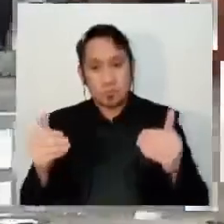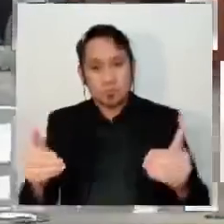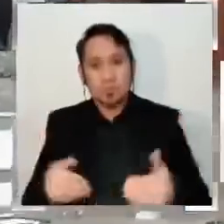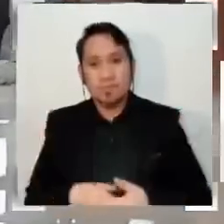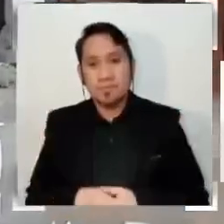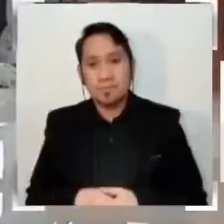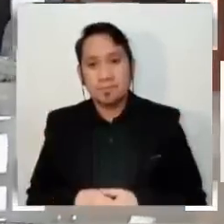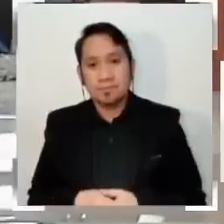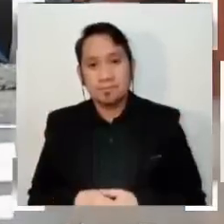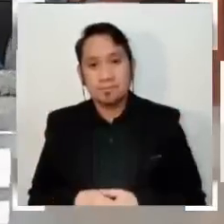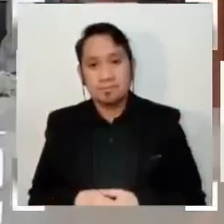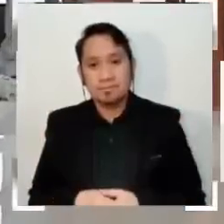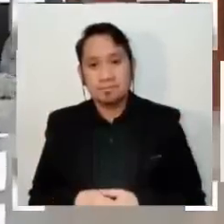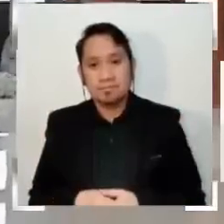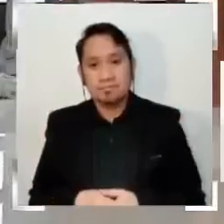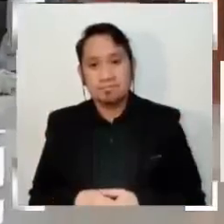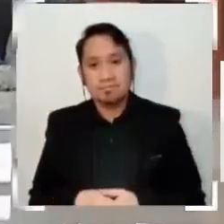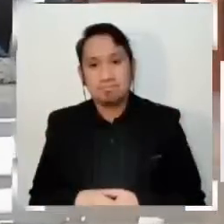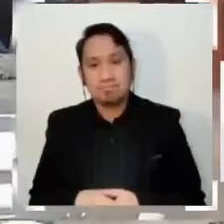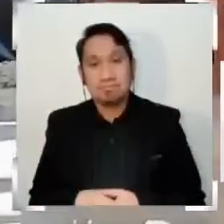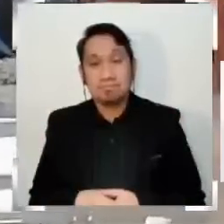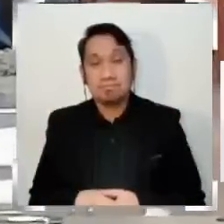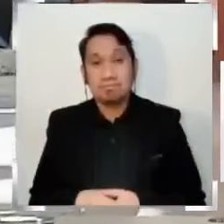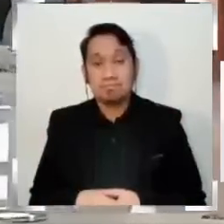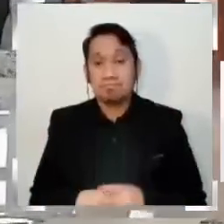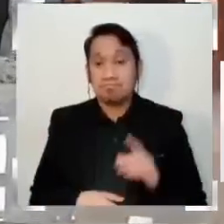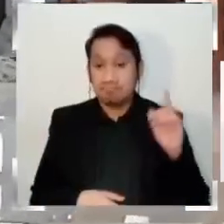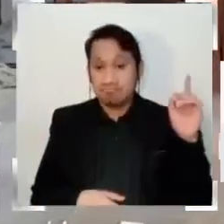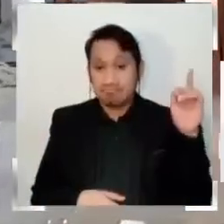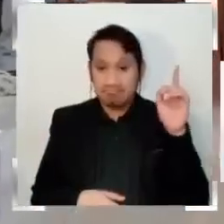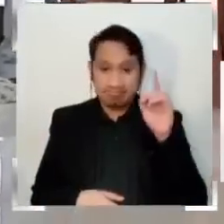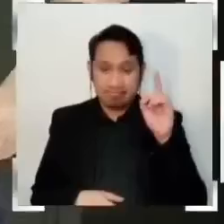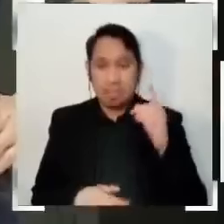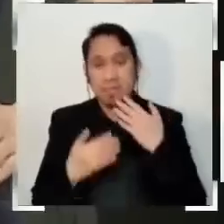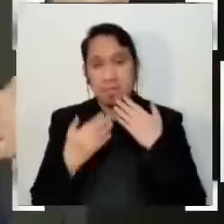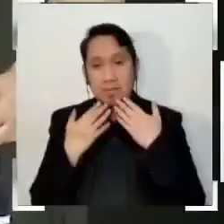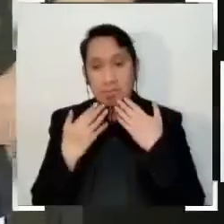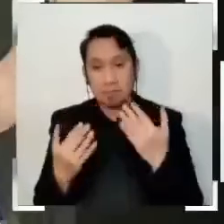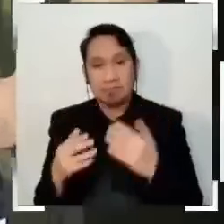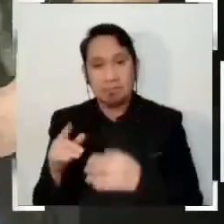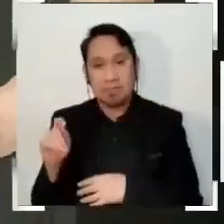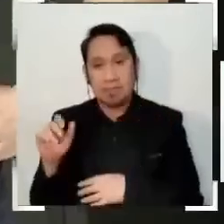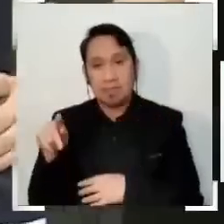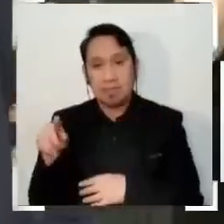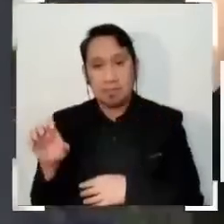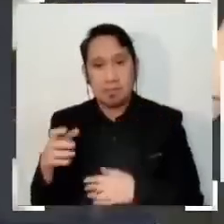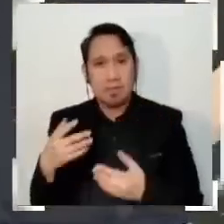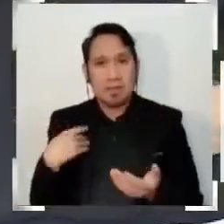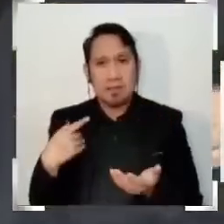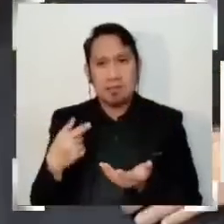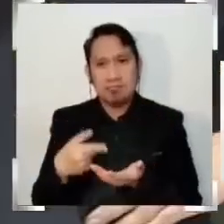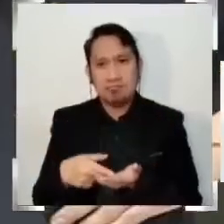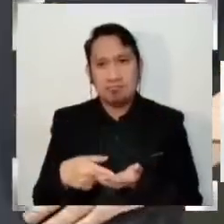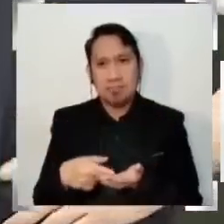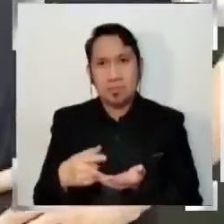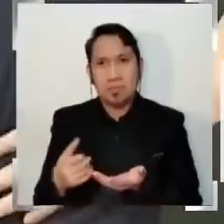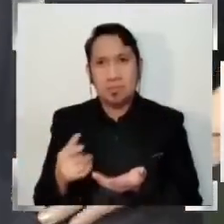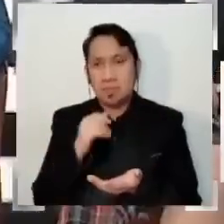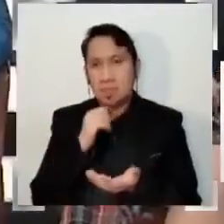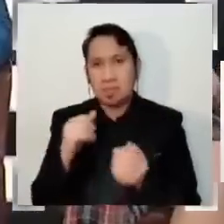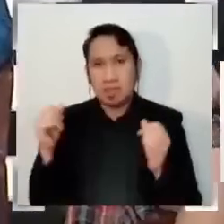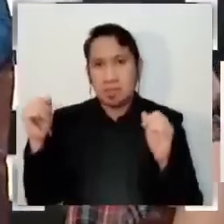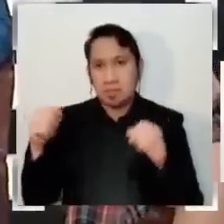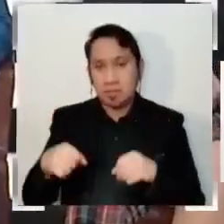Ang pamamaalam ng TVJ mula sa Tape Inc. ay kasunod ng matagal ng usap-usapang di magkasundo ang